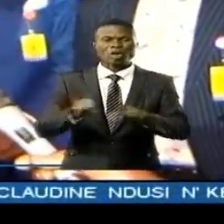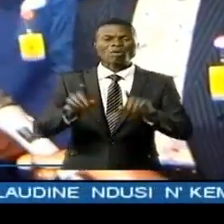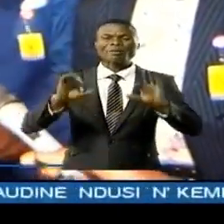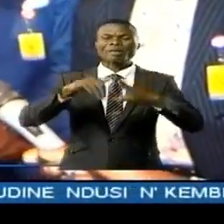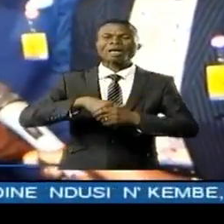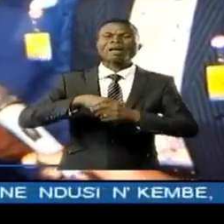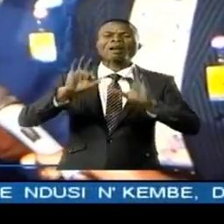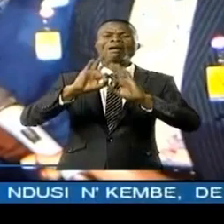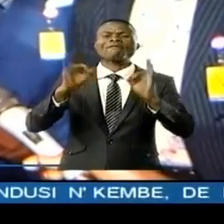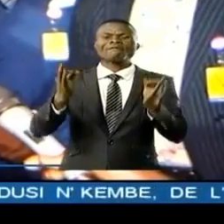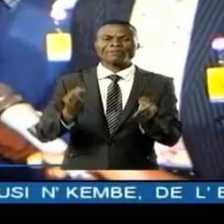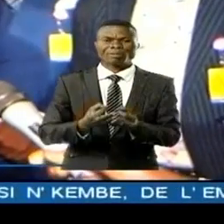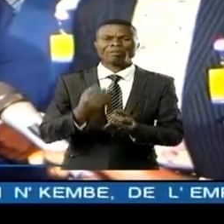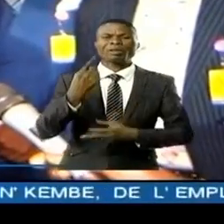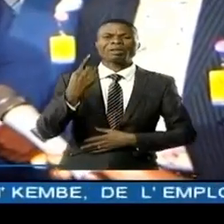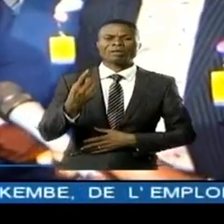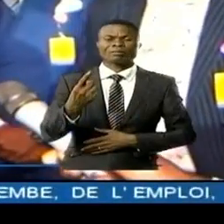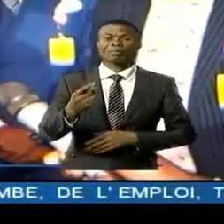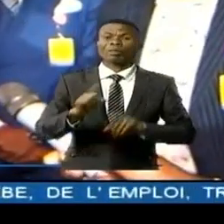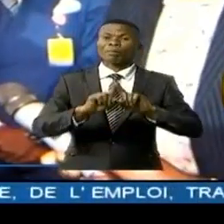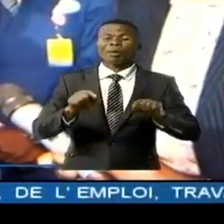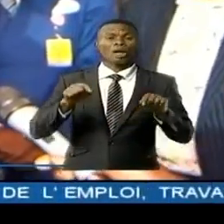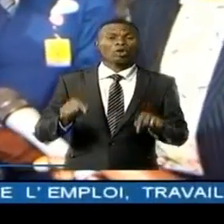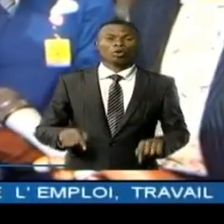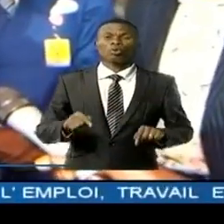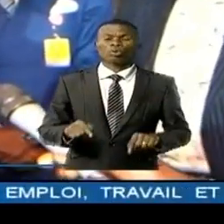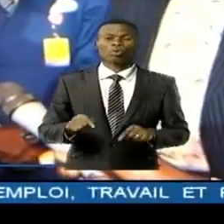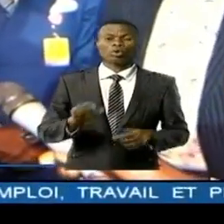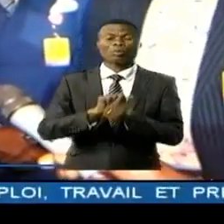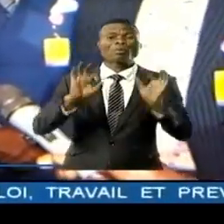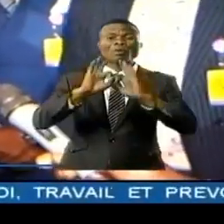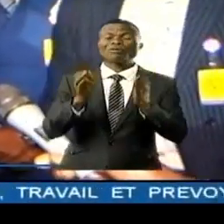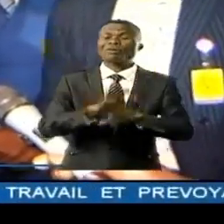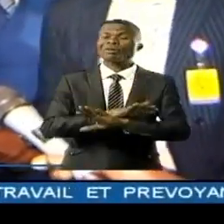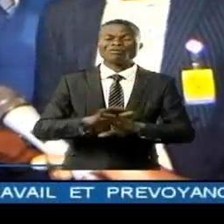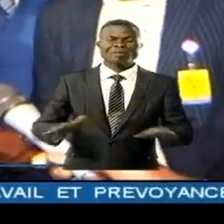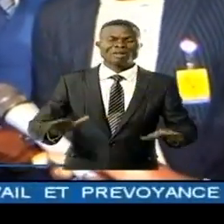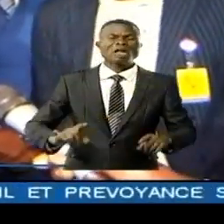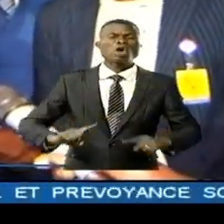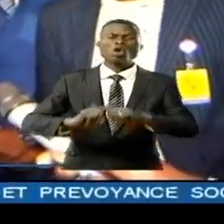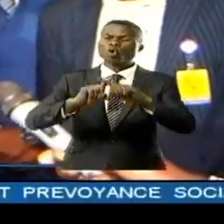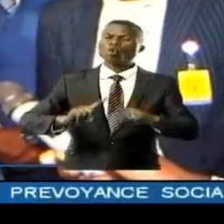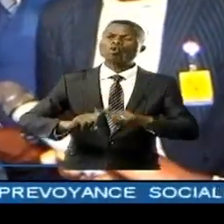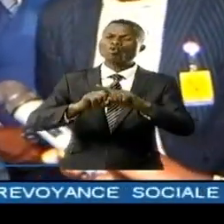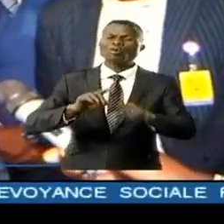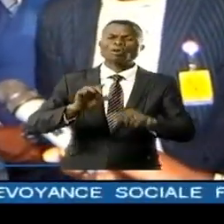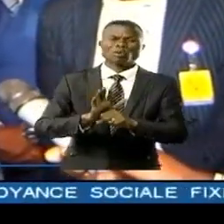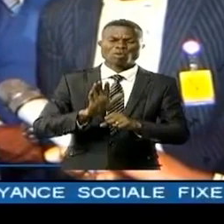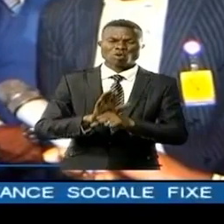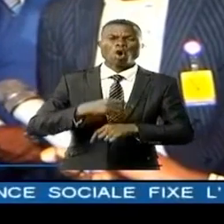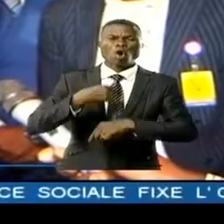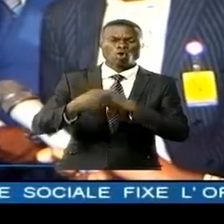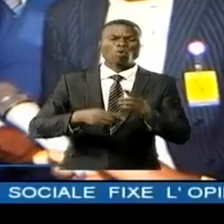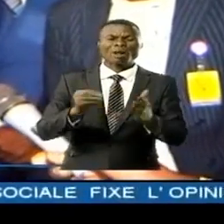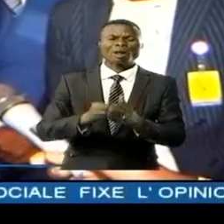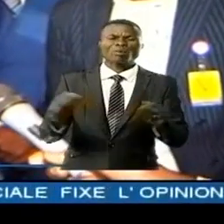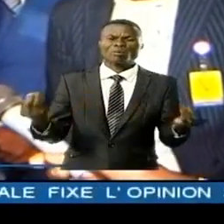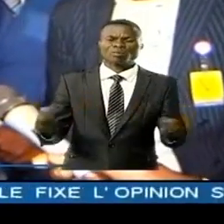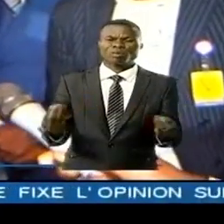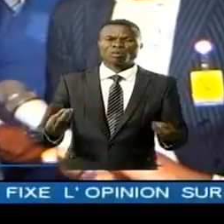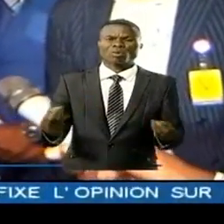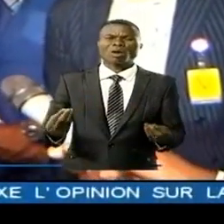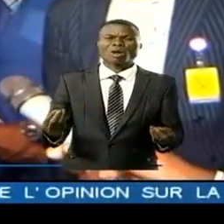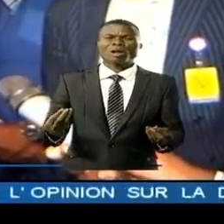en famille mais aujourd'hui cette histoire qu'on vient encore d de